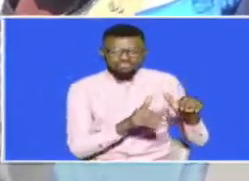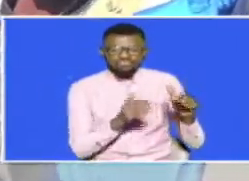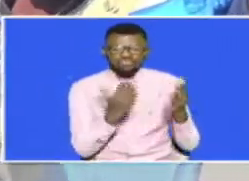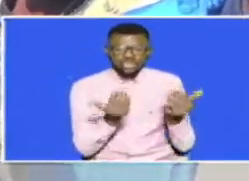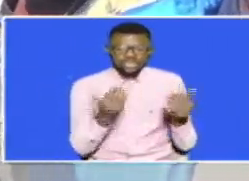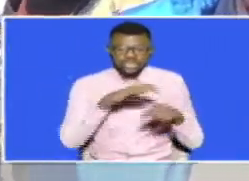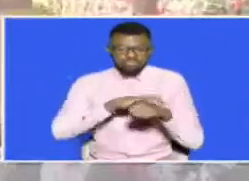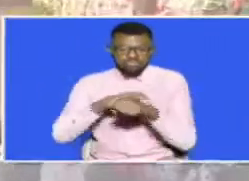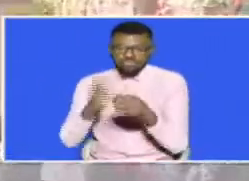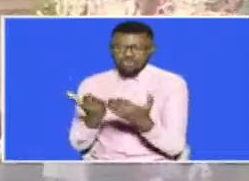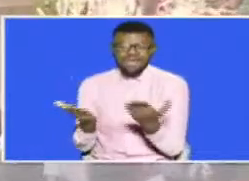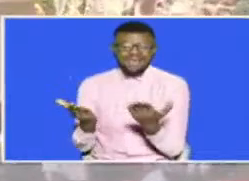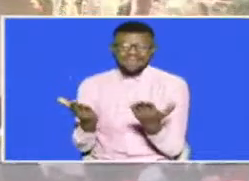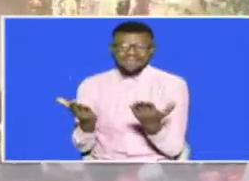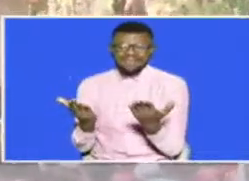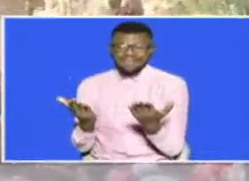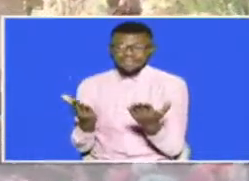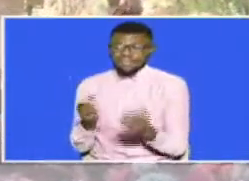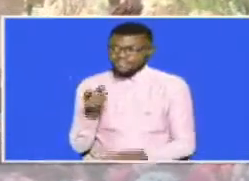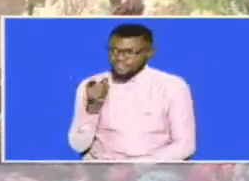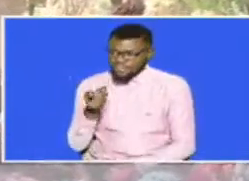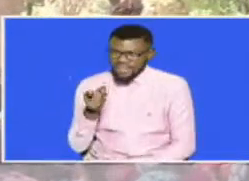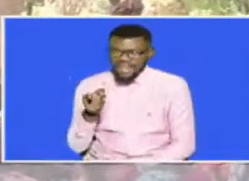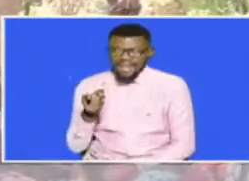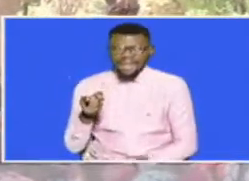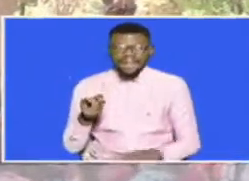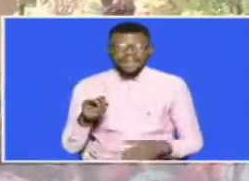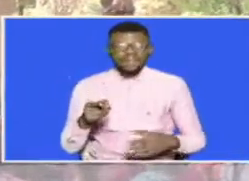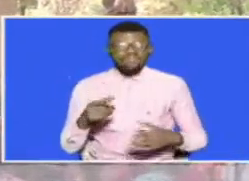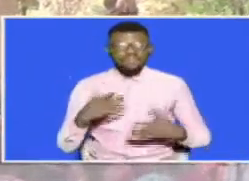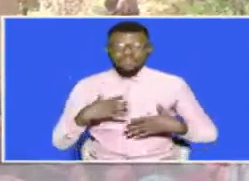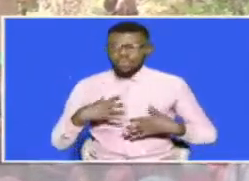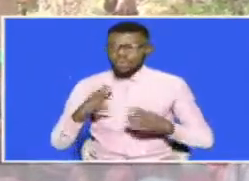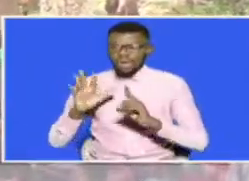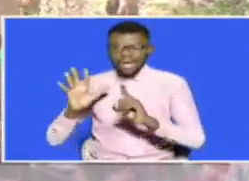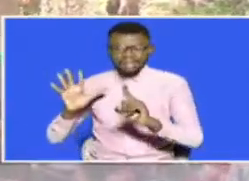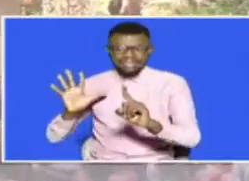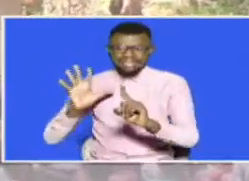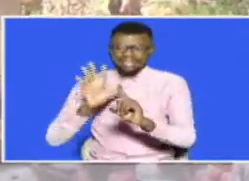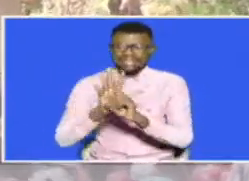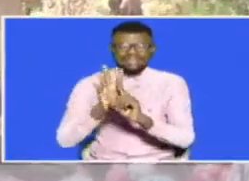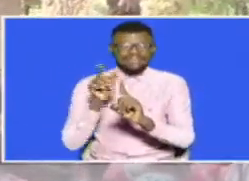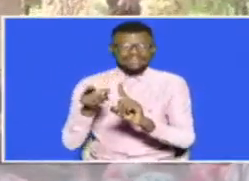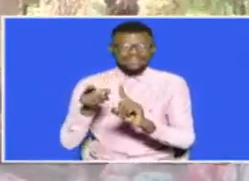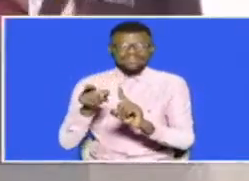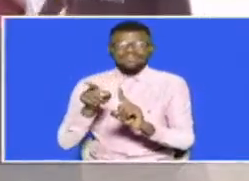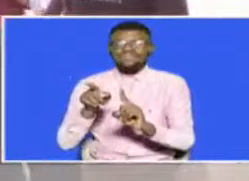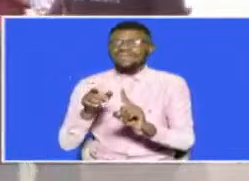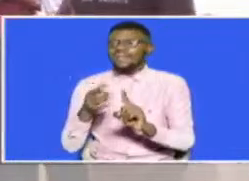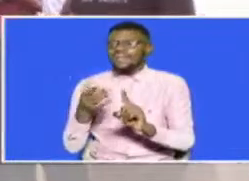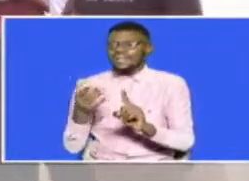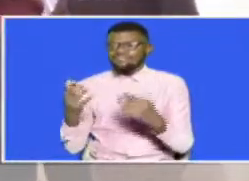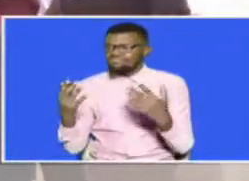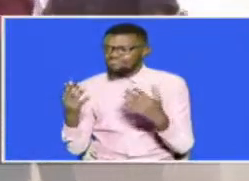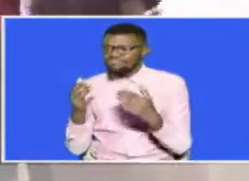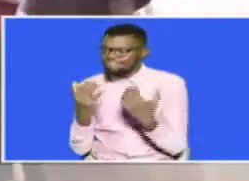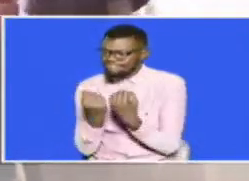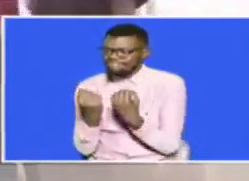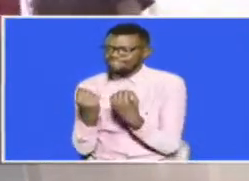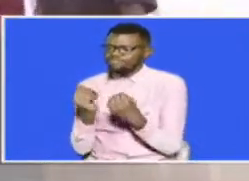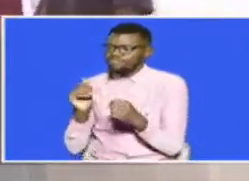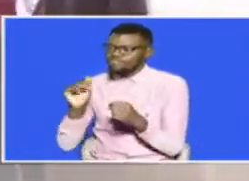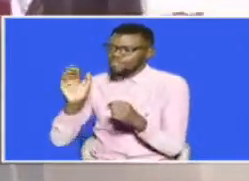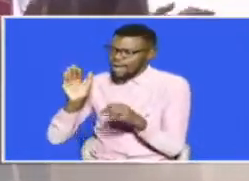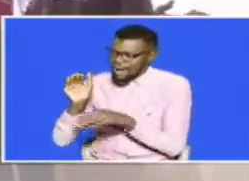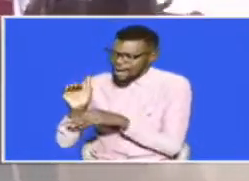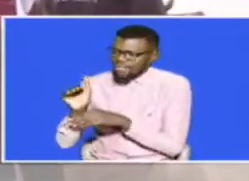njuni yeye alikuwa na wao. Baadaye mshukiwa alifumaniwa kwenye kituo kidogo cha biashara cha Ivumbu na kulazimishwa kufichua walikokuwa watoto